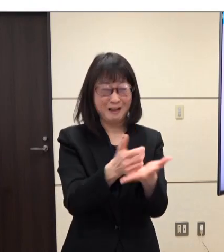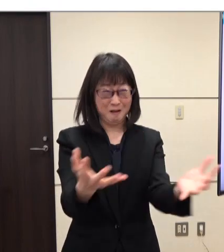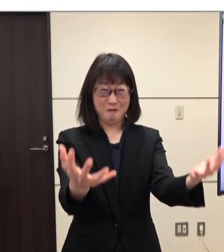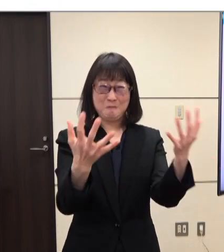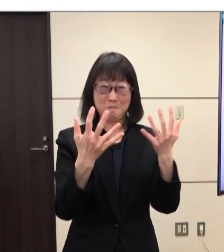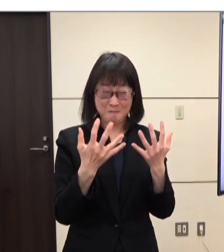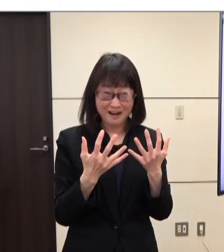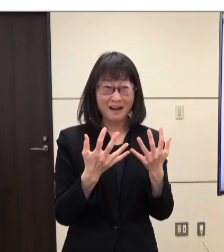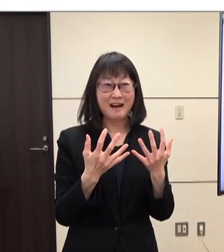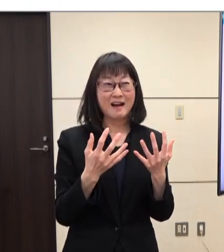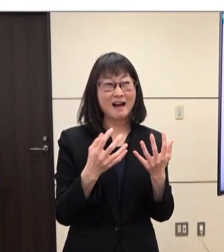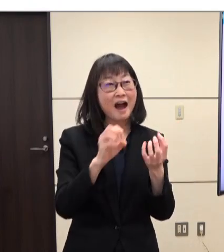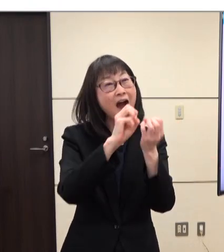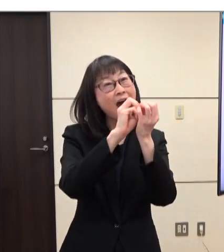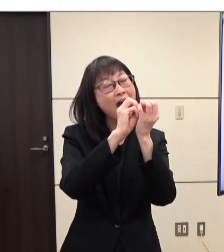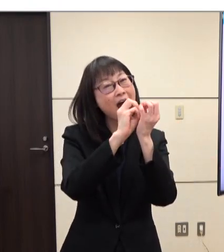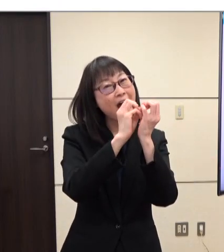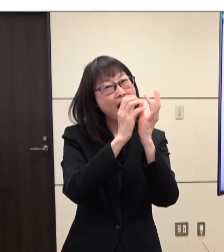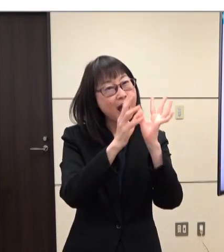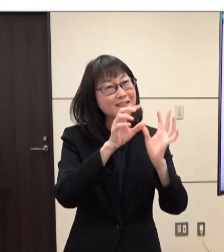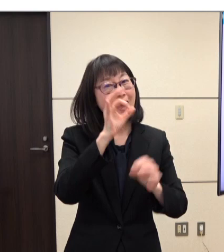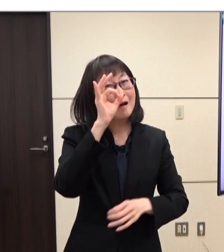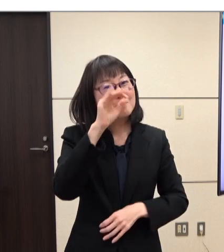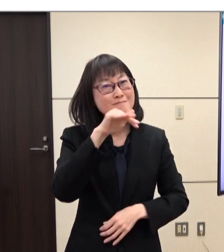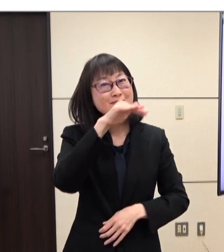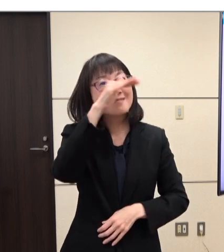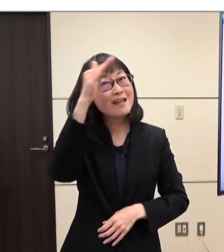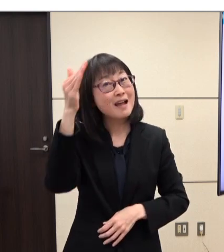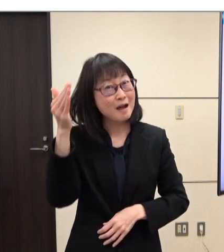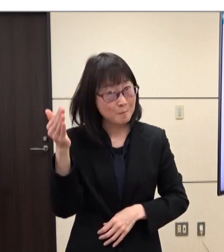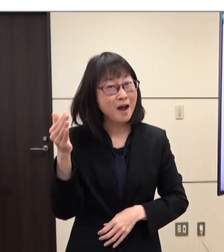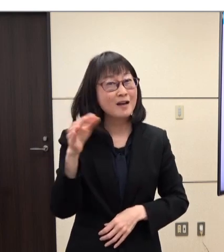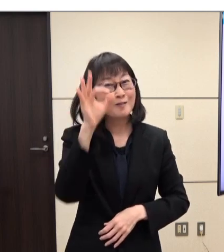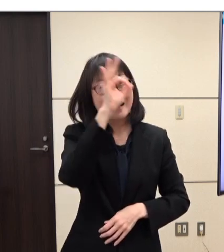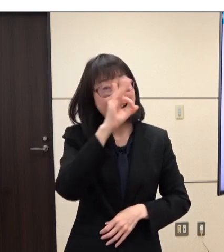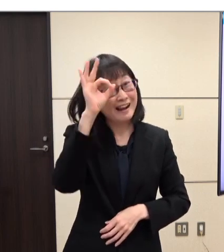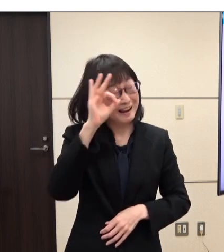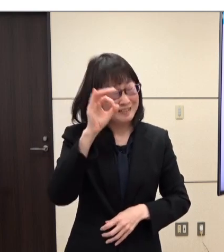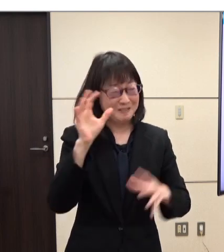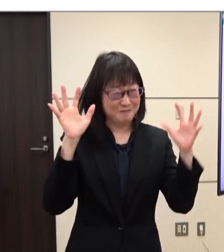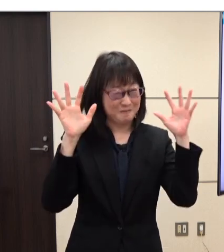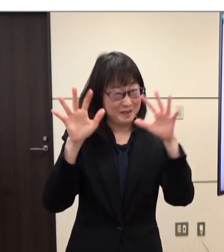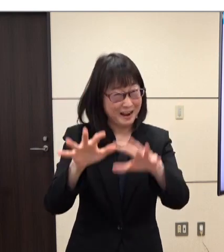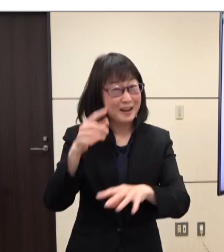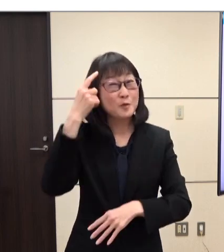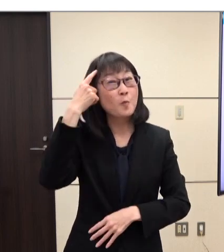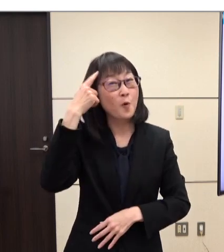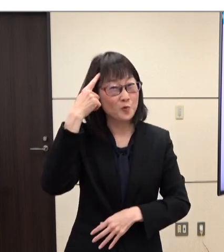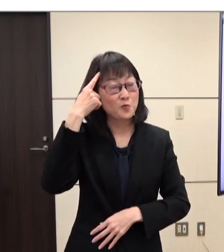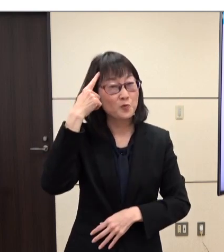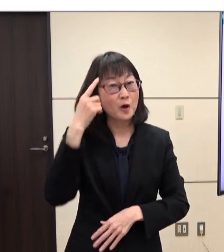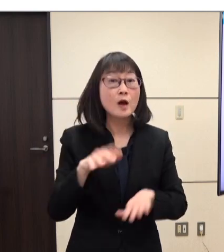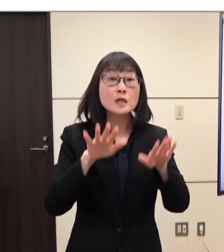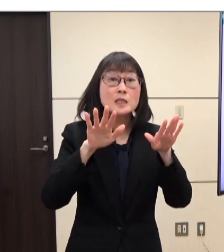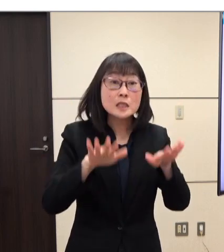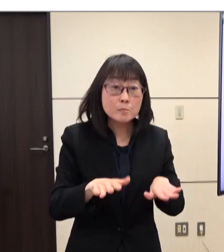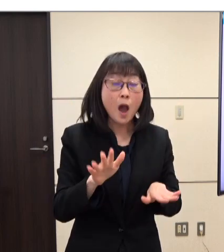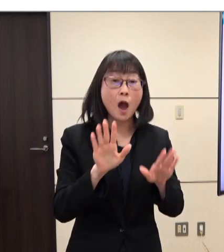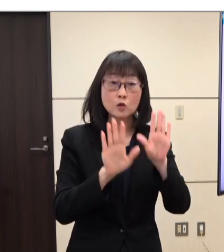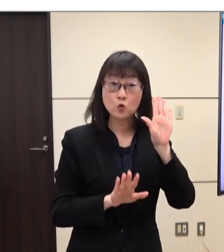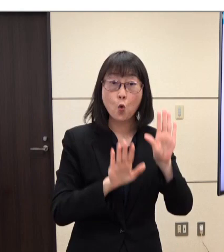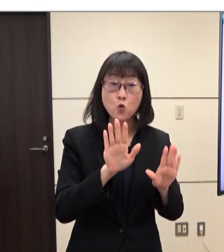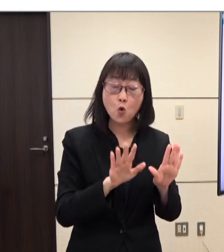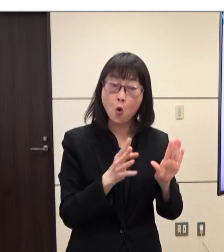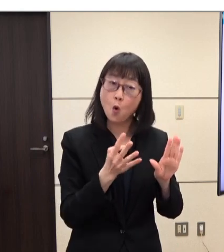あ、花見山も満開を迎えてですね、観光シーズン本格的に到来したと思うんですけど、はい、足元の状況把握している範囲で教えていただければ